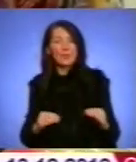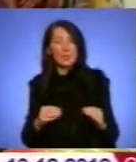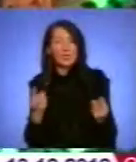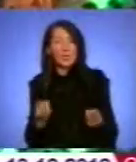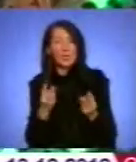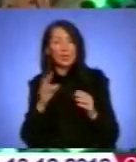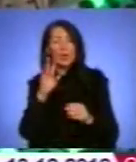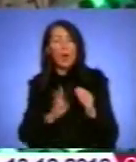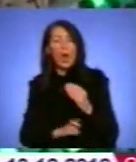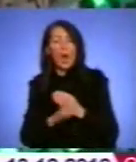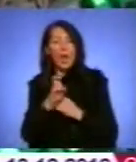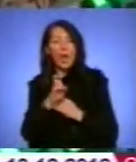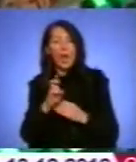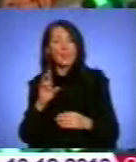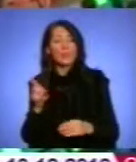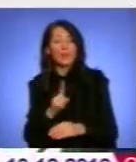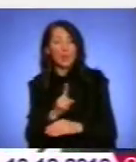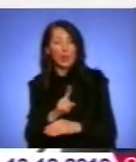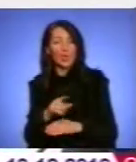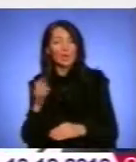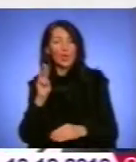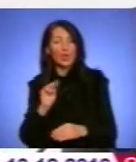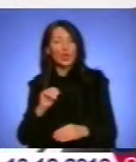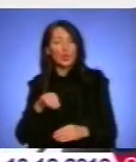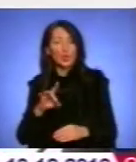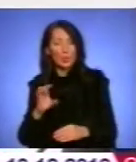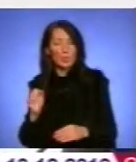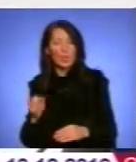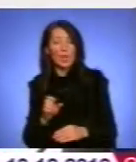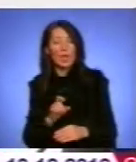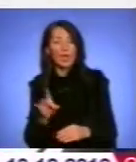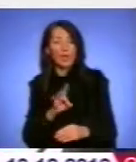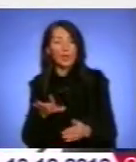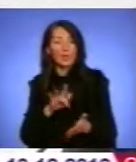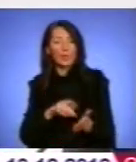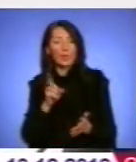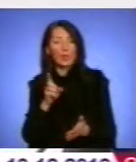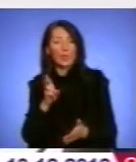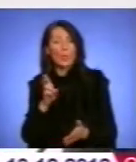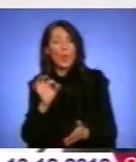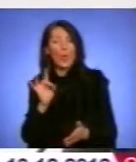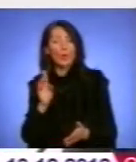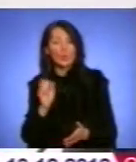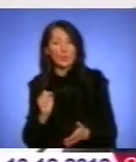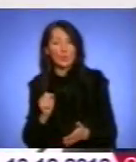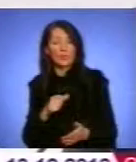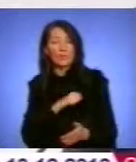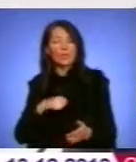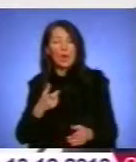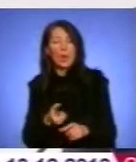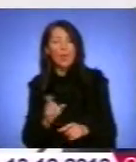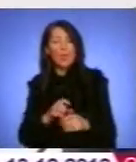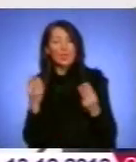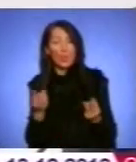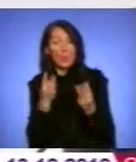Тернопільського, Шумського району, міста Борщова. Найбільша частка пожеж цих припадає якраз на святкування новорічних, різдвяних та